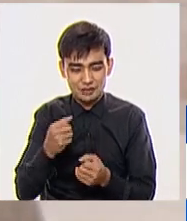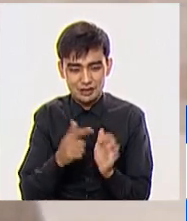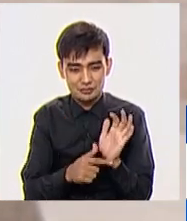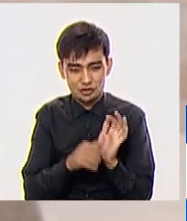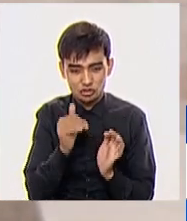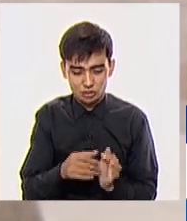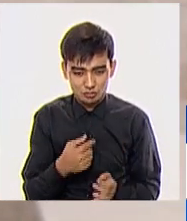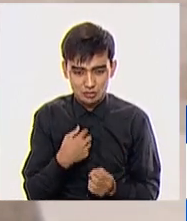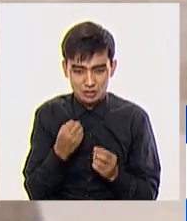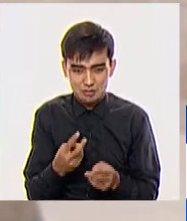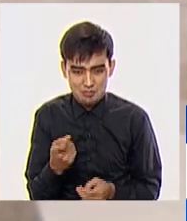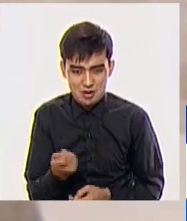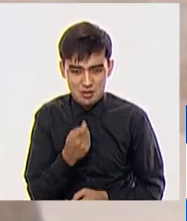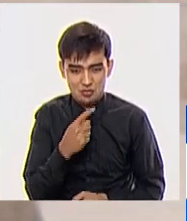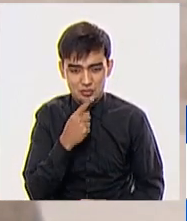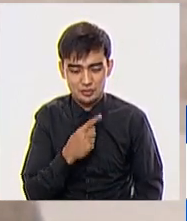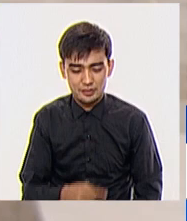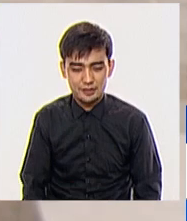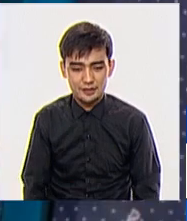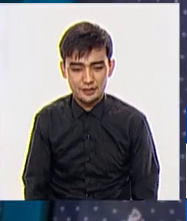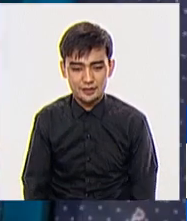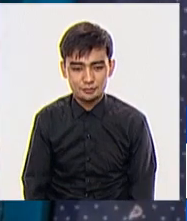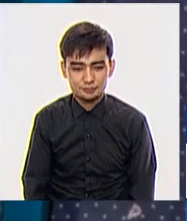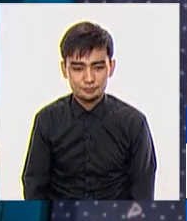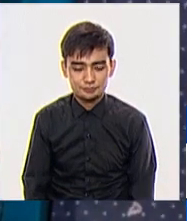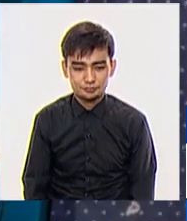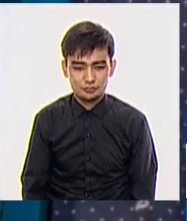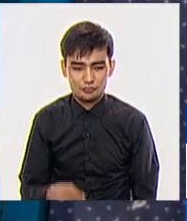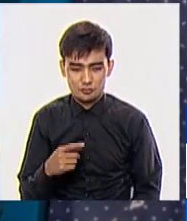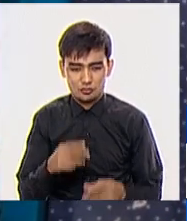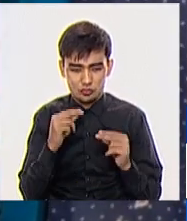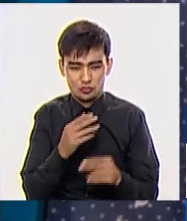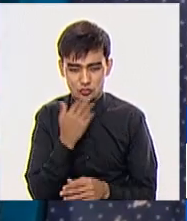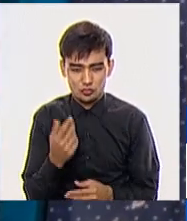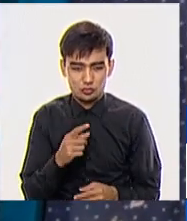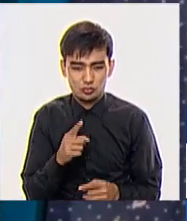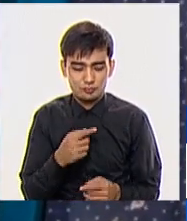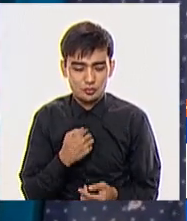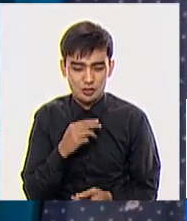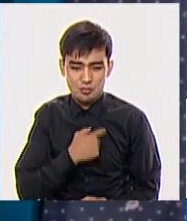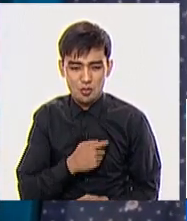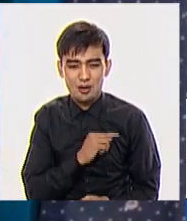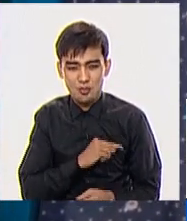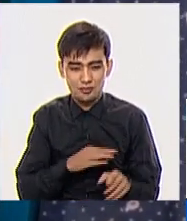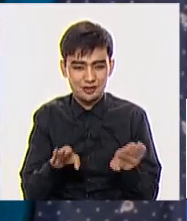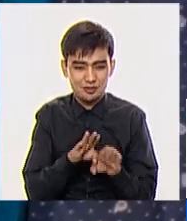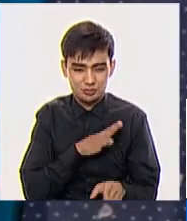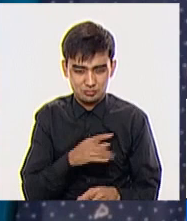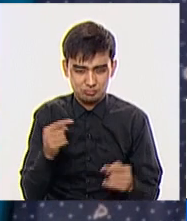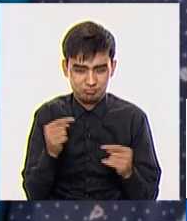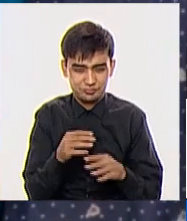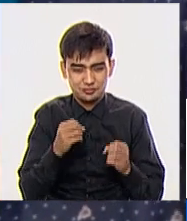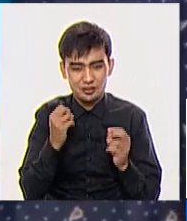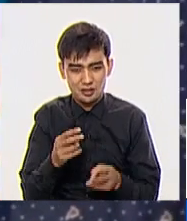теңге жыртығыма жамау бола алмайды дейді көп балалы ана. Несправедливо то, что закрыли. Біздің жұмысты жауып тастағандарын әділетсіз